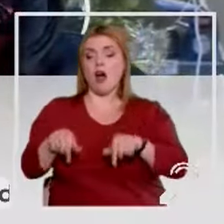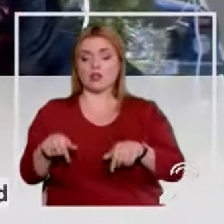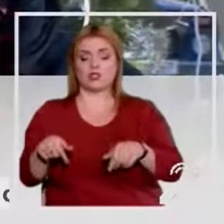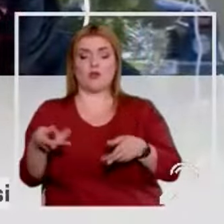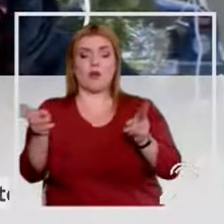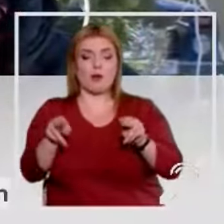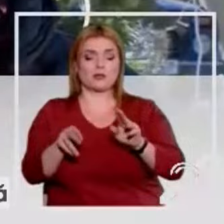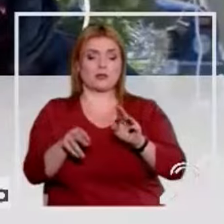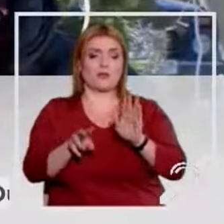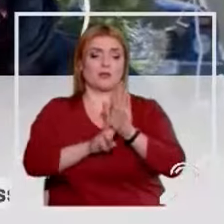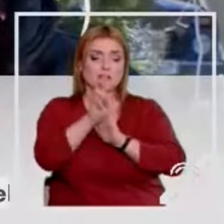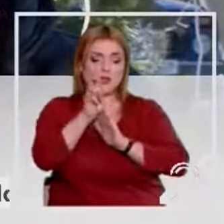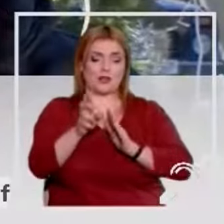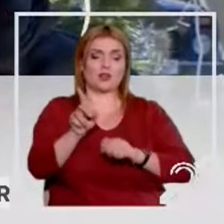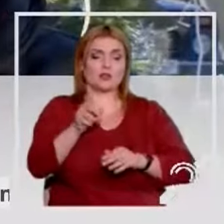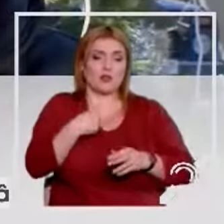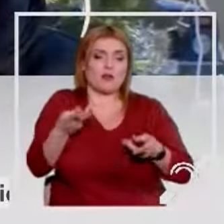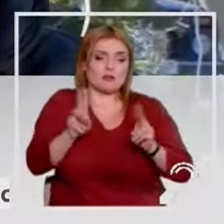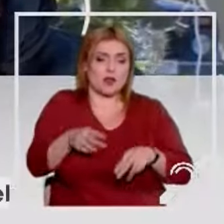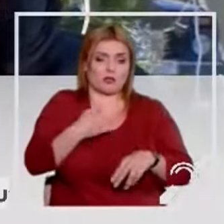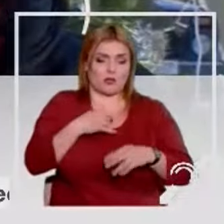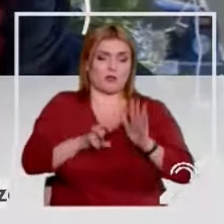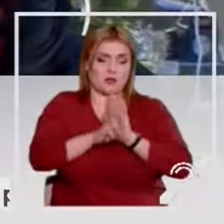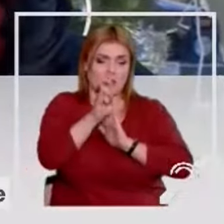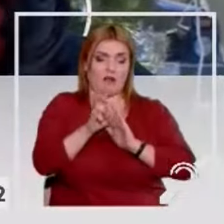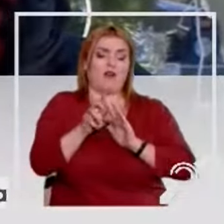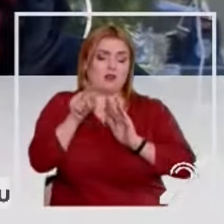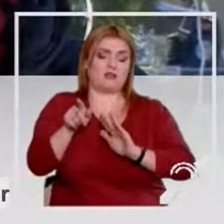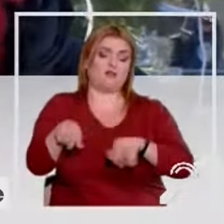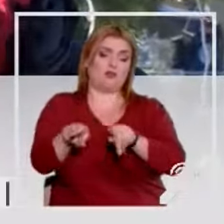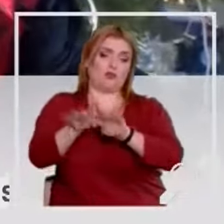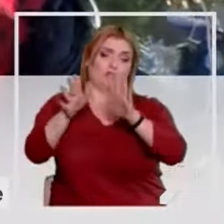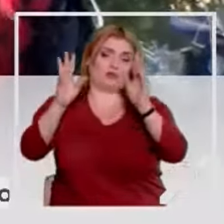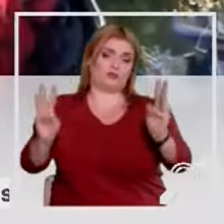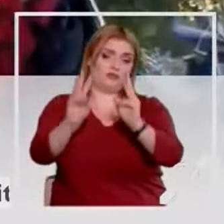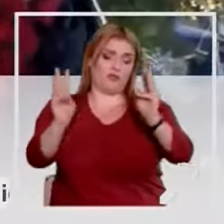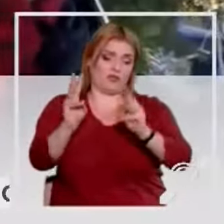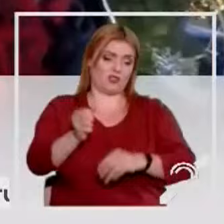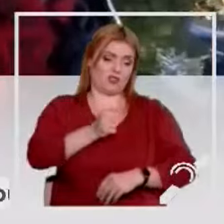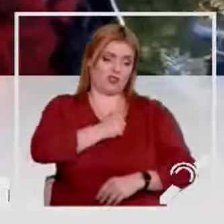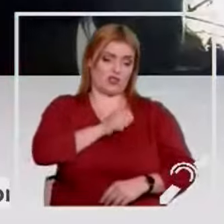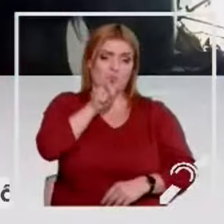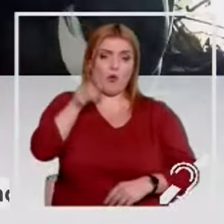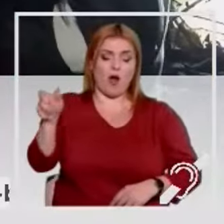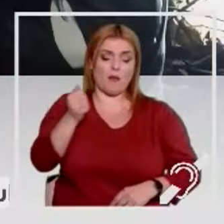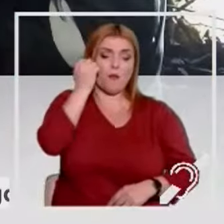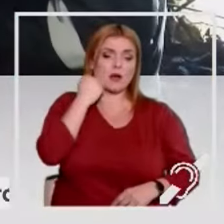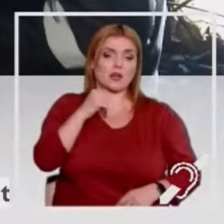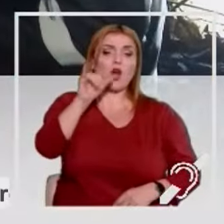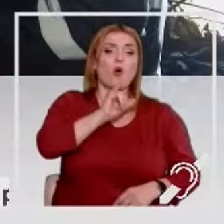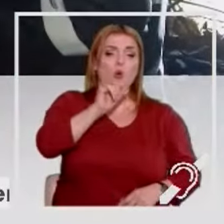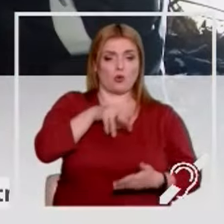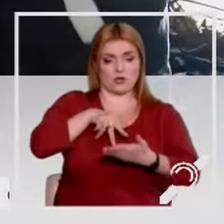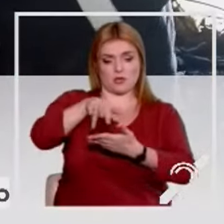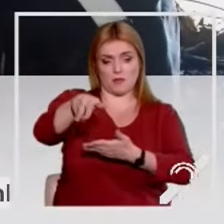este biserica și Nilă și curia noastră. Dumnezeu, ia că ne-o dar mai ales oameni bătrâni. Sătenii trebuie acum